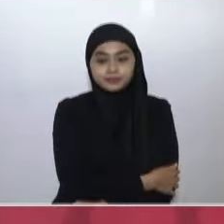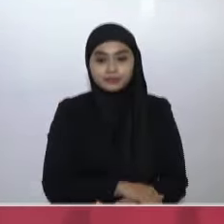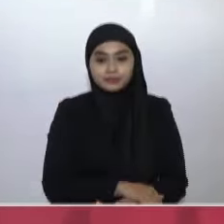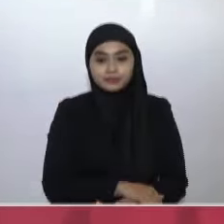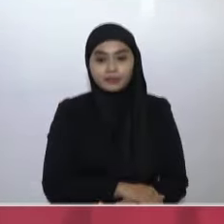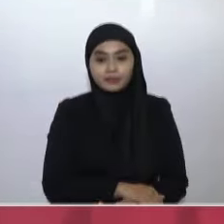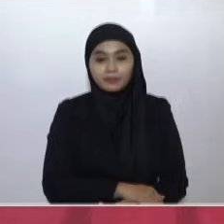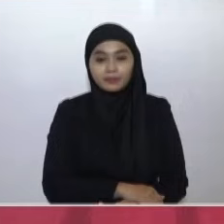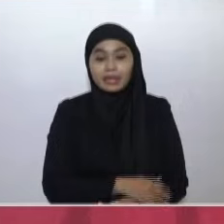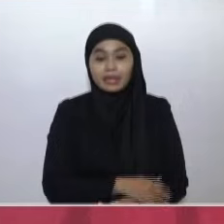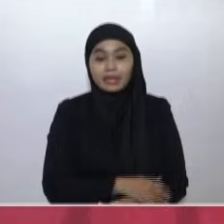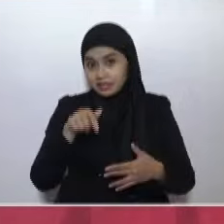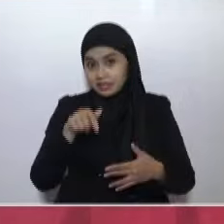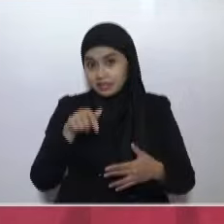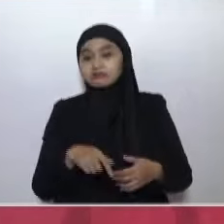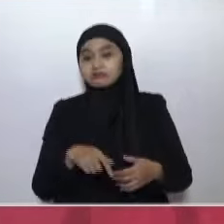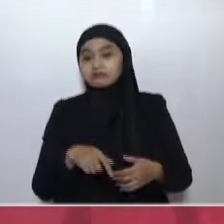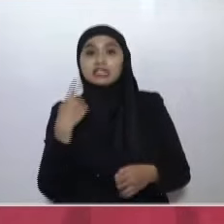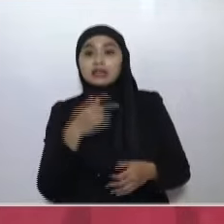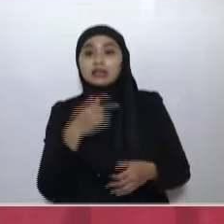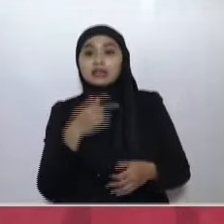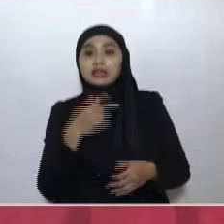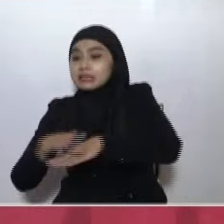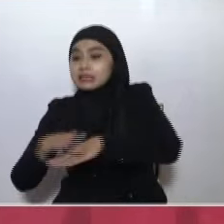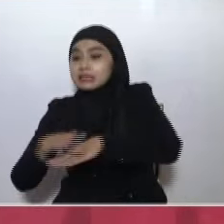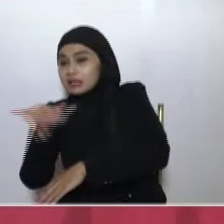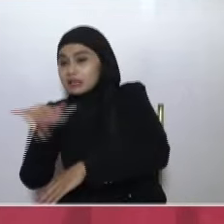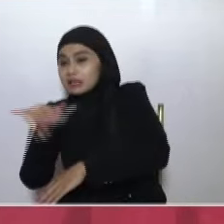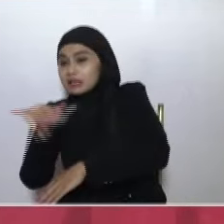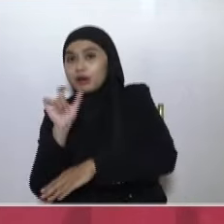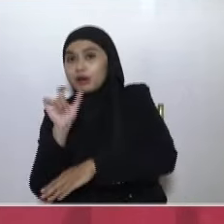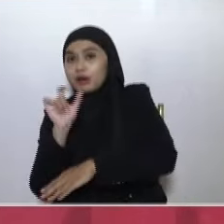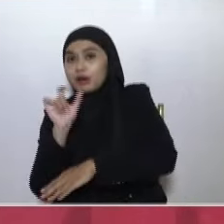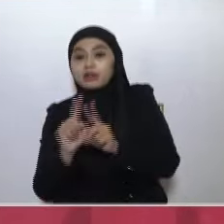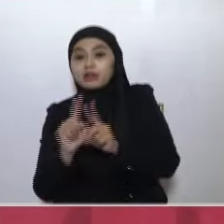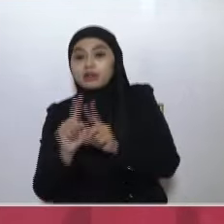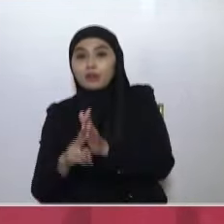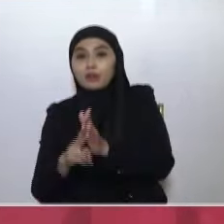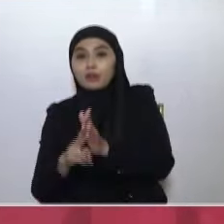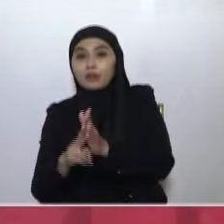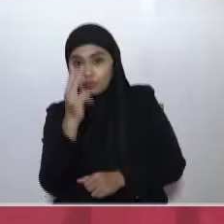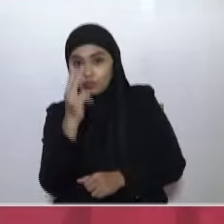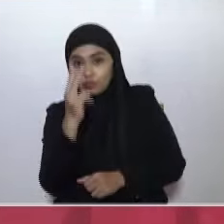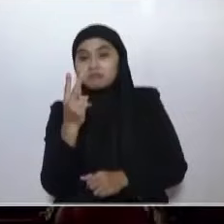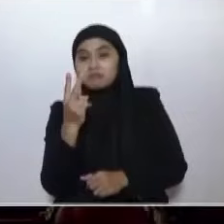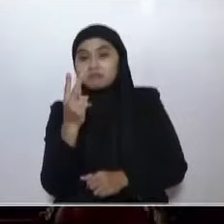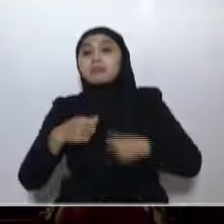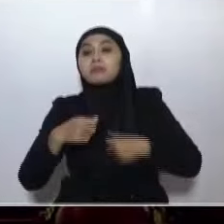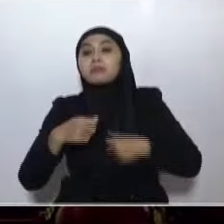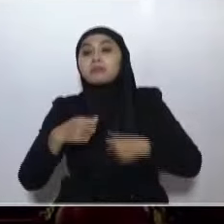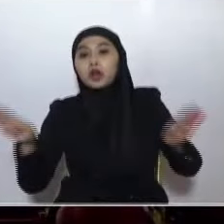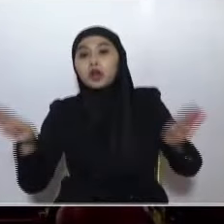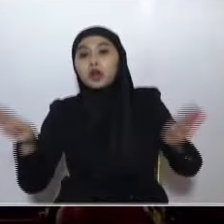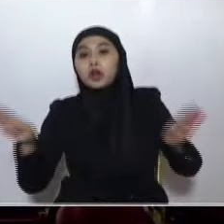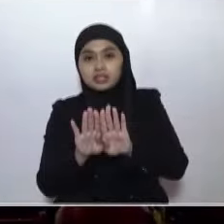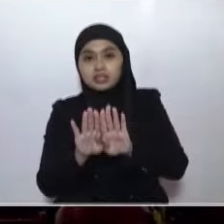atau ini kami akan berikan juga kesempatan yang sama kepada pasangan calon nomor urut du untuk memberikan